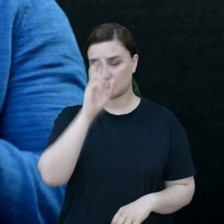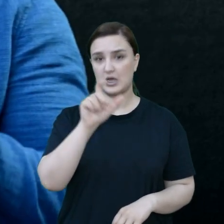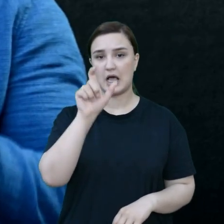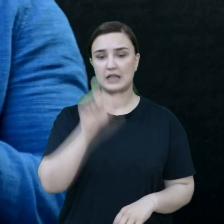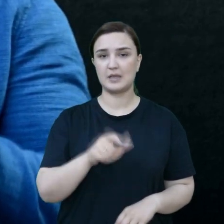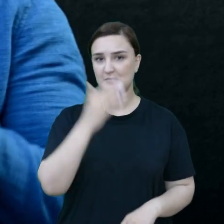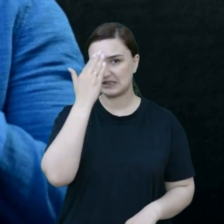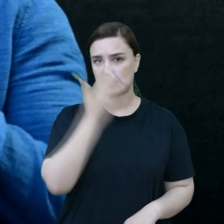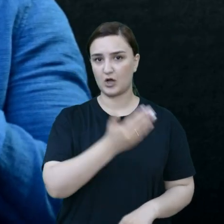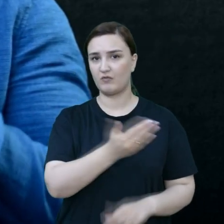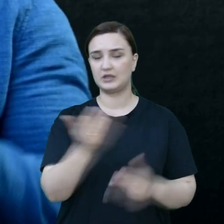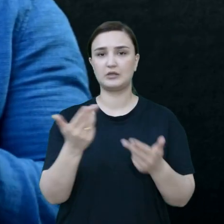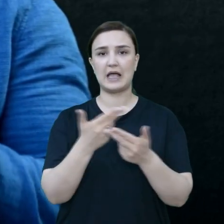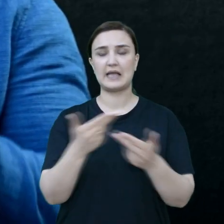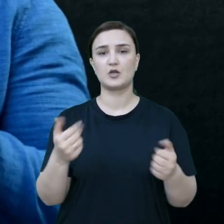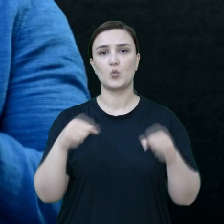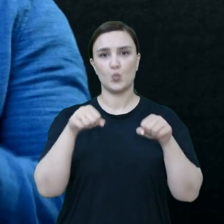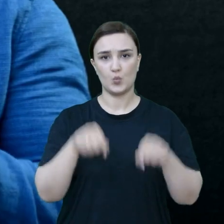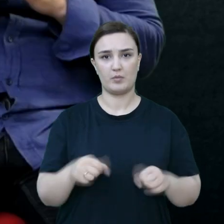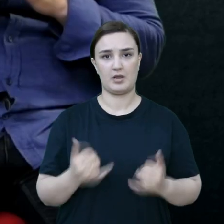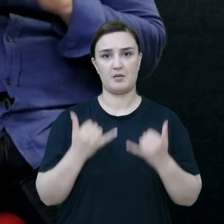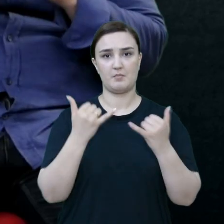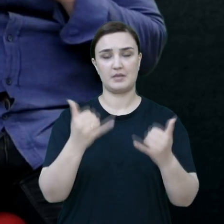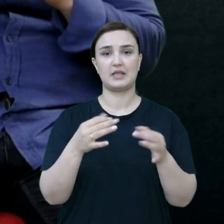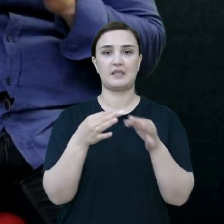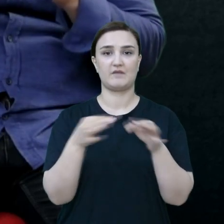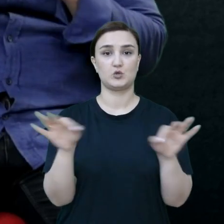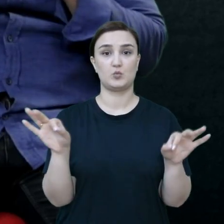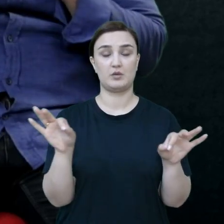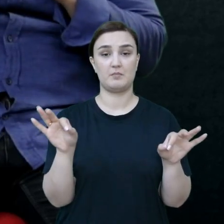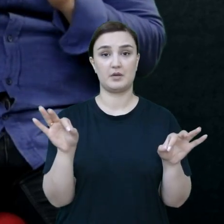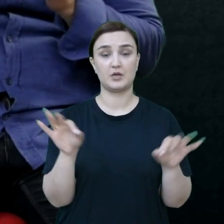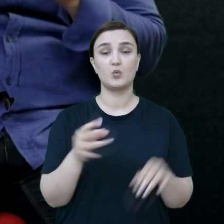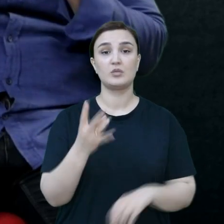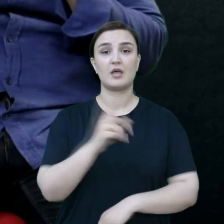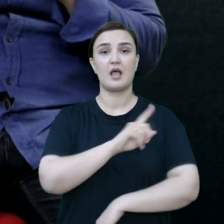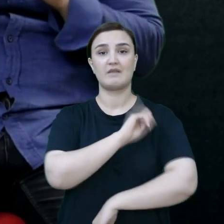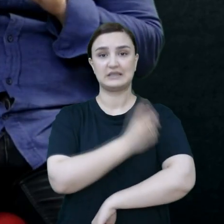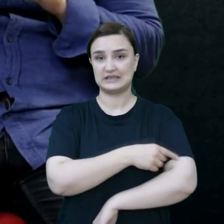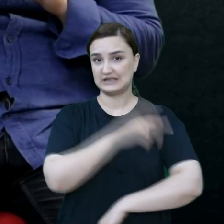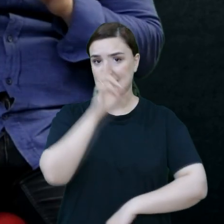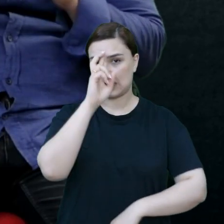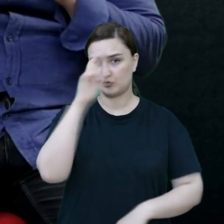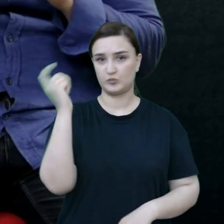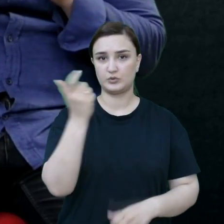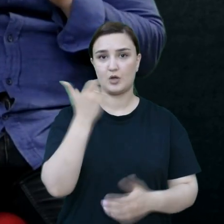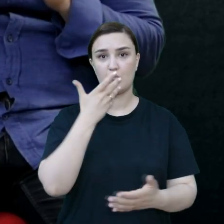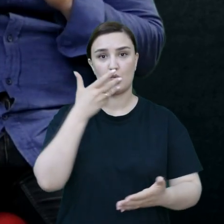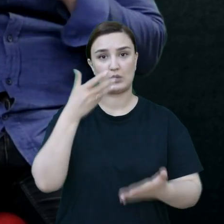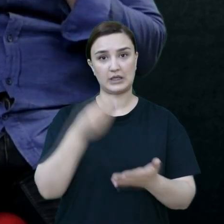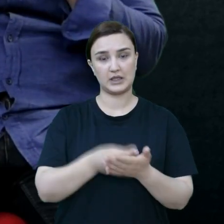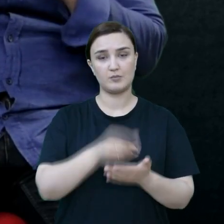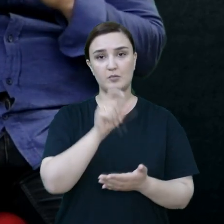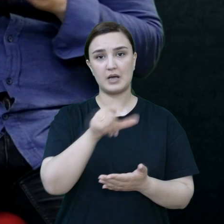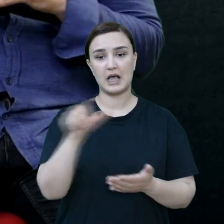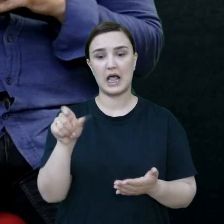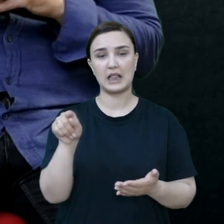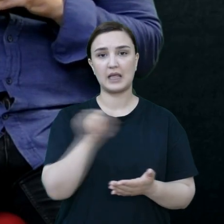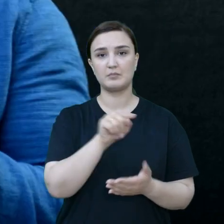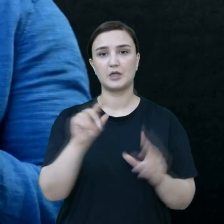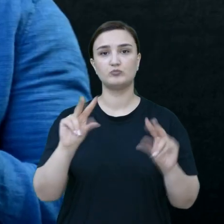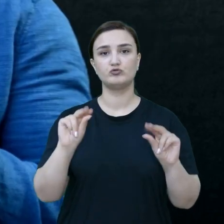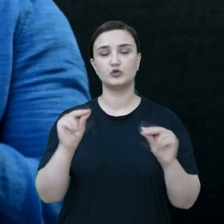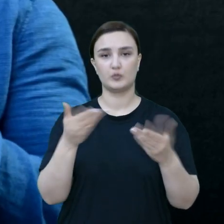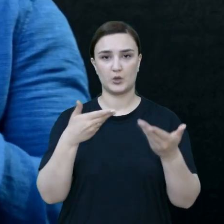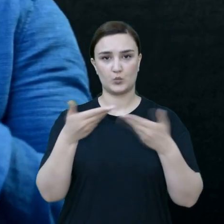insanın beynəlxalq səviyyədə tanınan hüquqlarını və azadlıqlarını, dövlət müstəqilliyini möhkəmlətməyi və başqa xalqlarla dinc münasibət